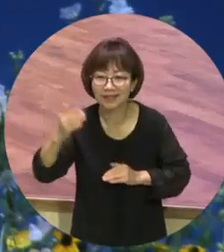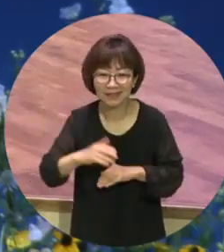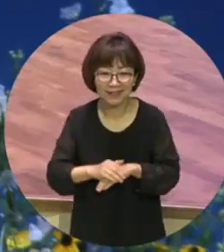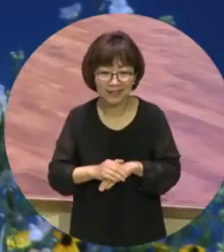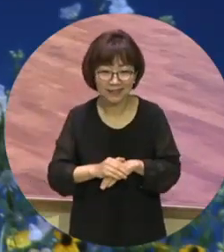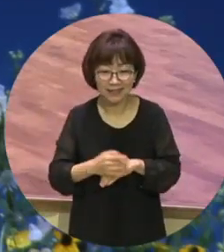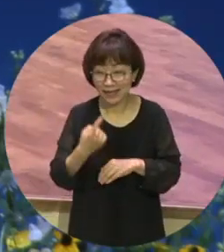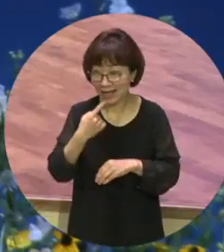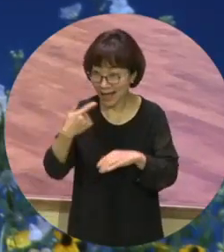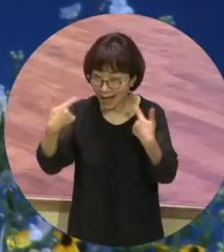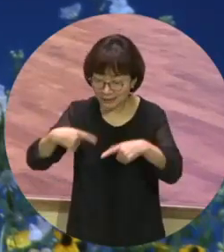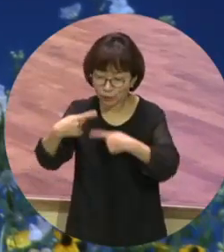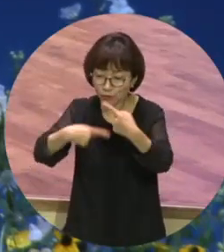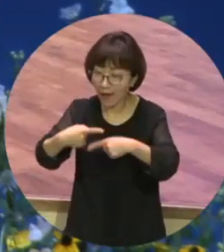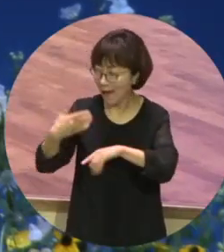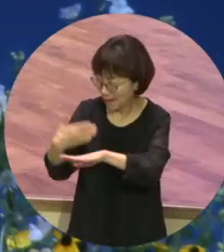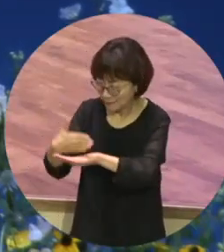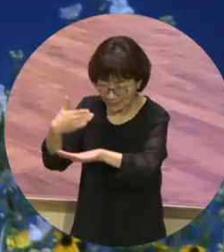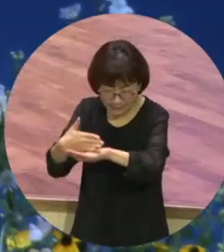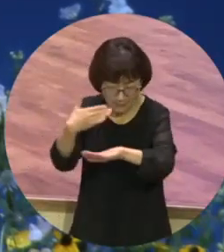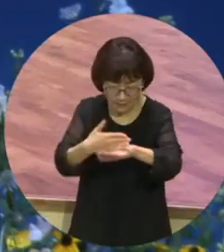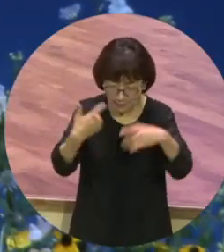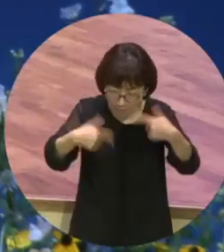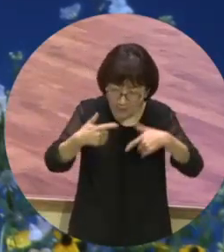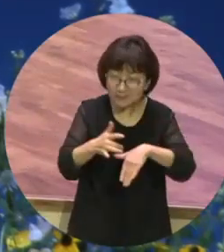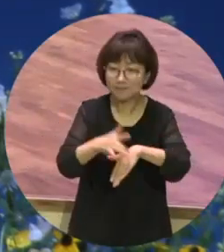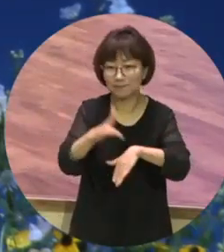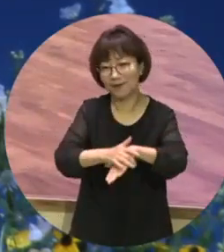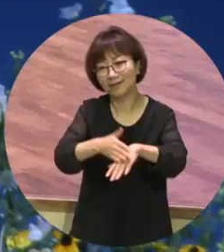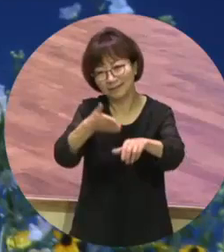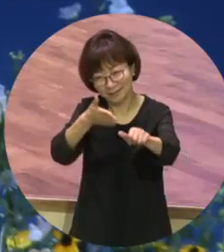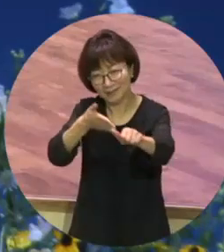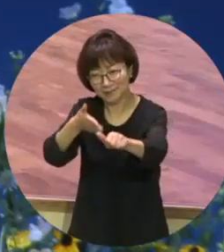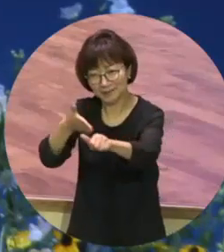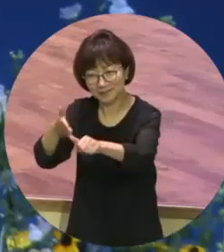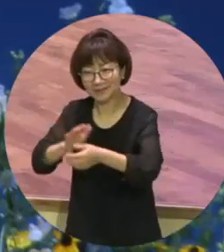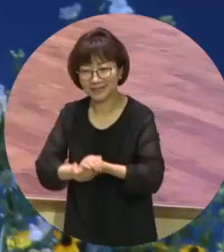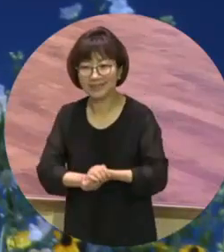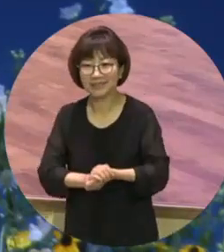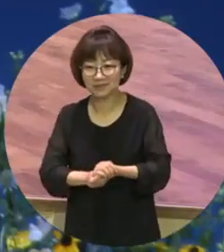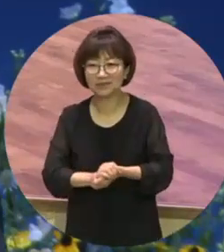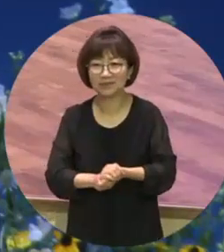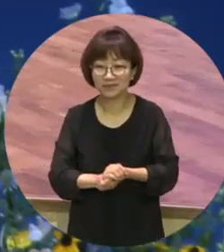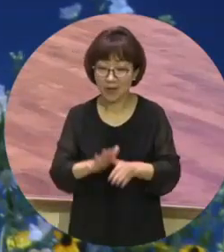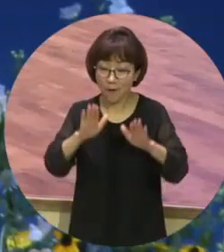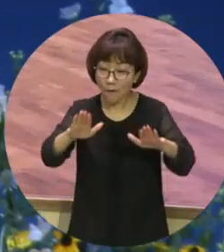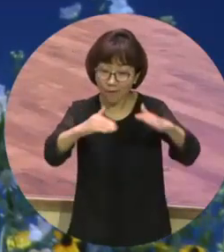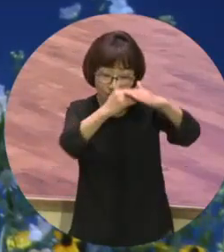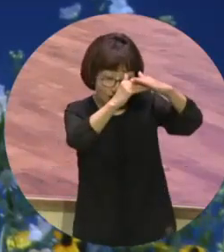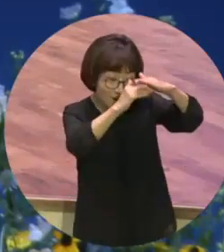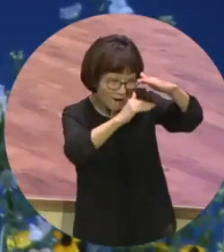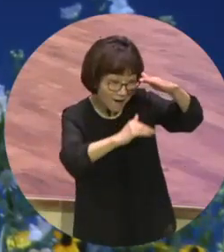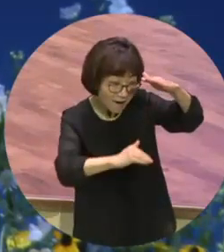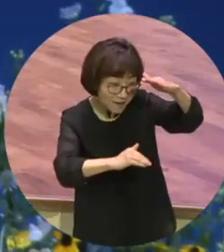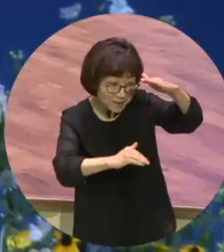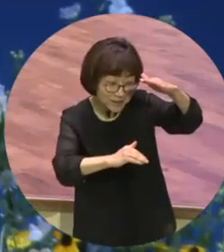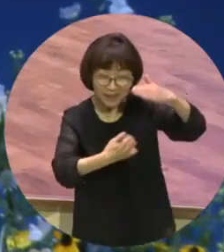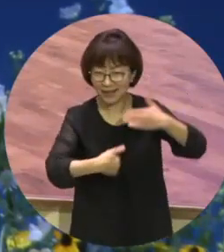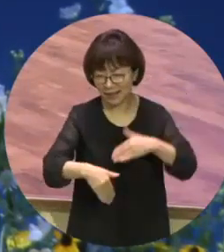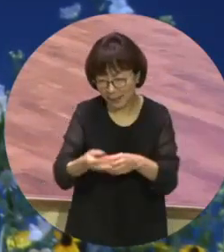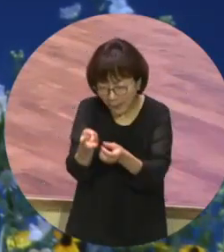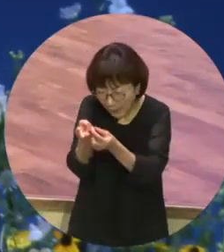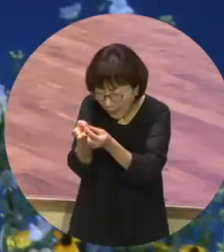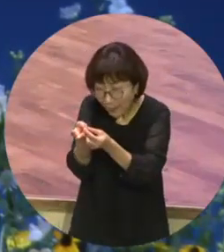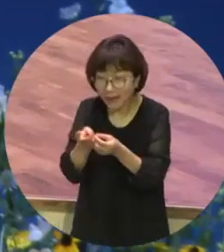감사가 입에서 떠나지 말길 바랍니다. 이 감사. 오늘 본문에 보면 아주 작은 것에 대한